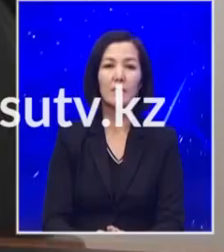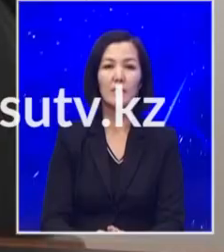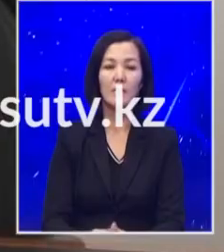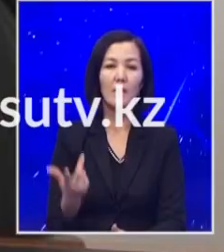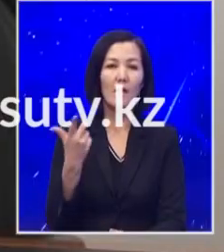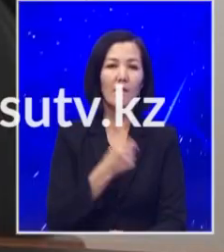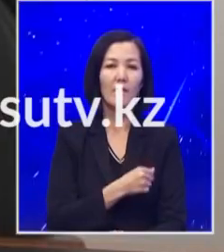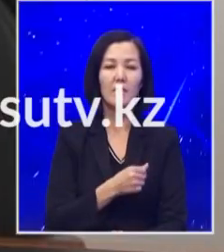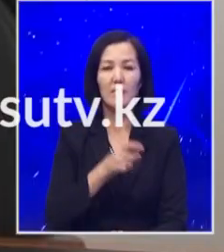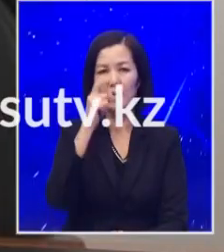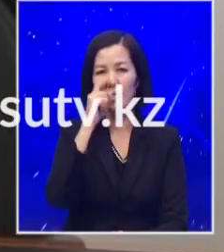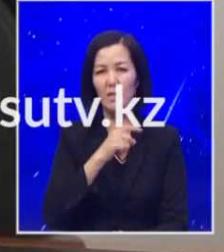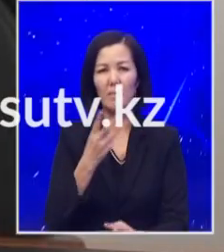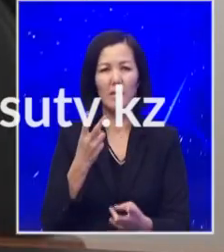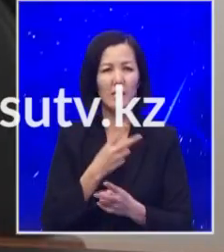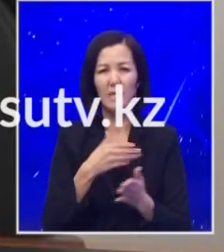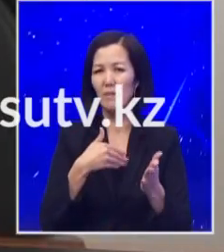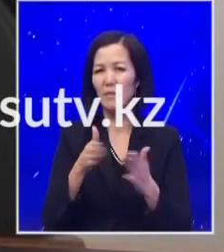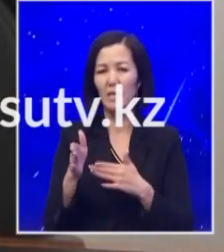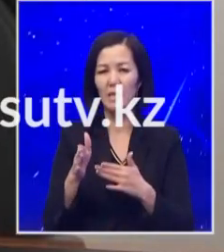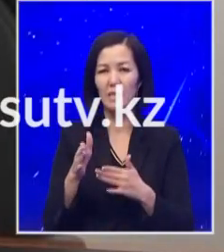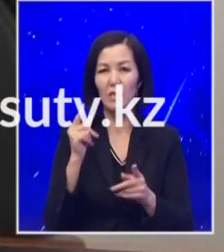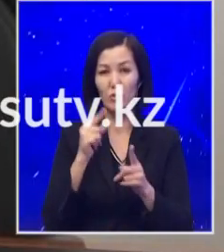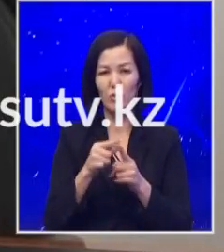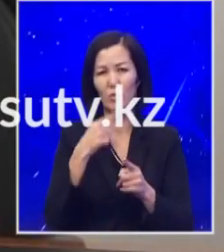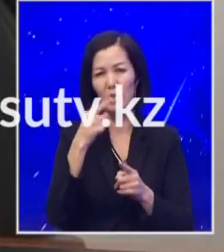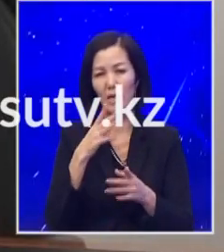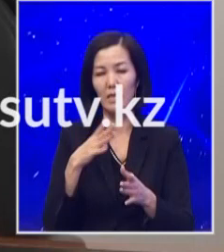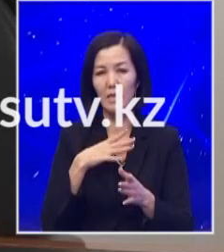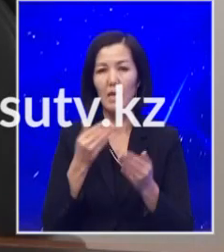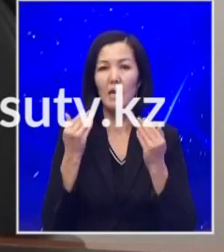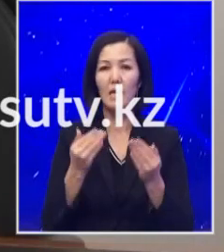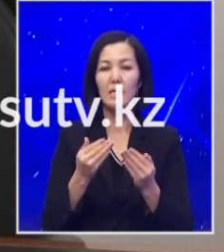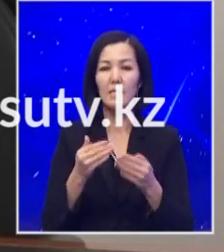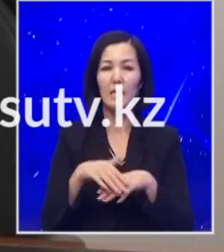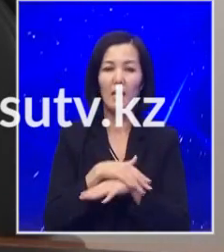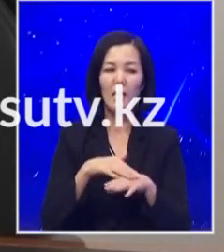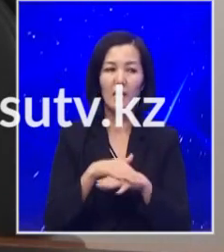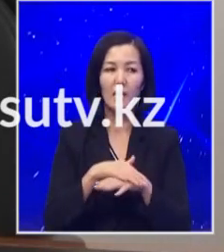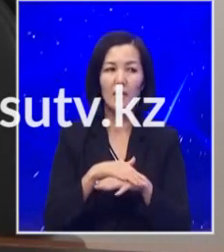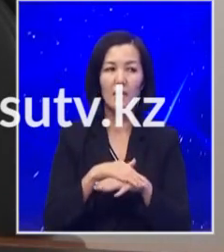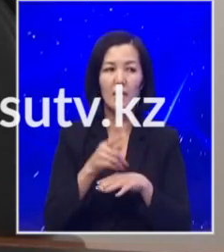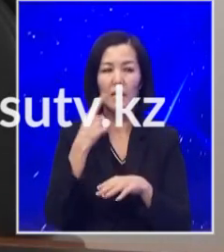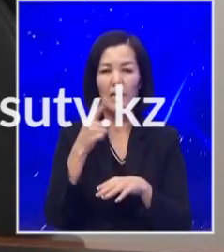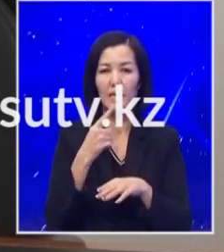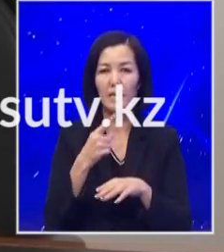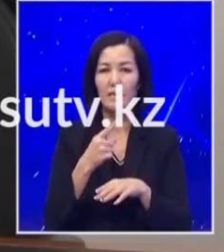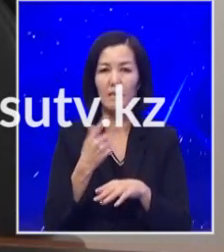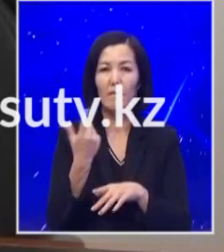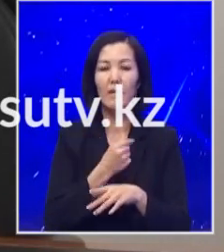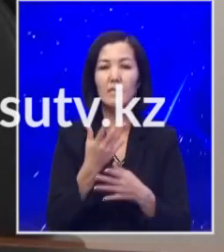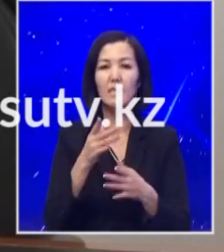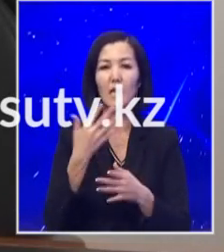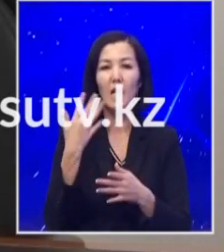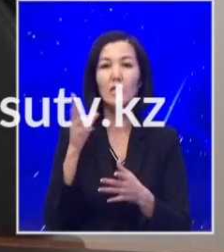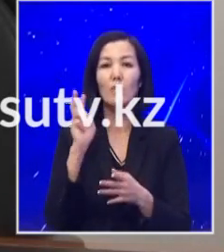вакцина жаман, ол біз алмаймыз деген сондай сөз болған. Қазір уже население айтат, қашан вакцина